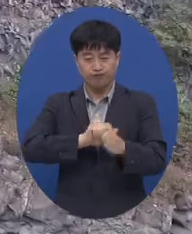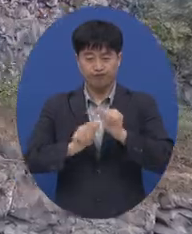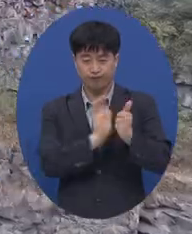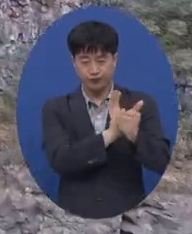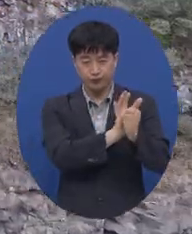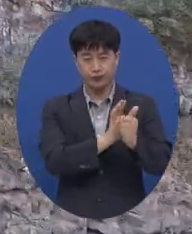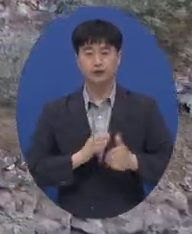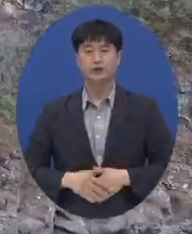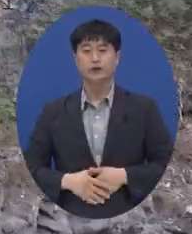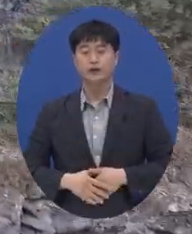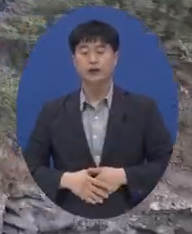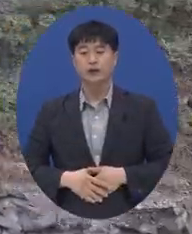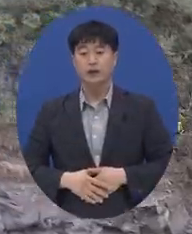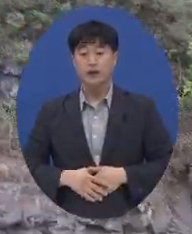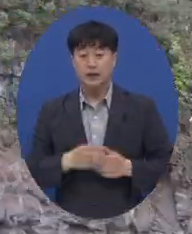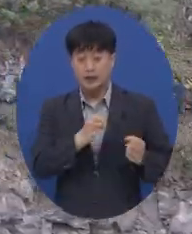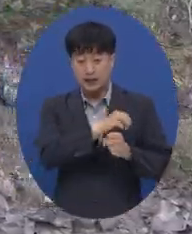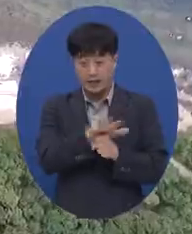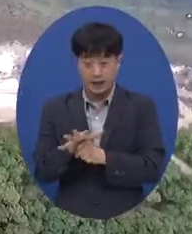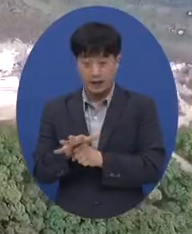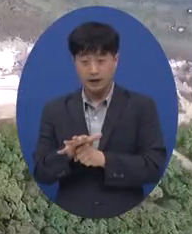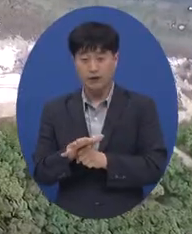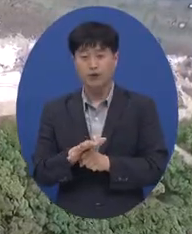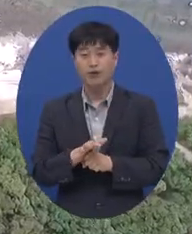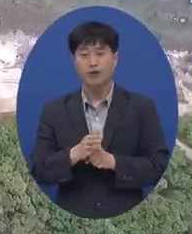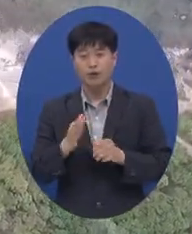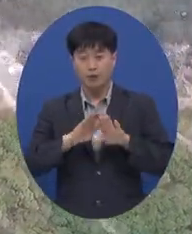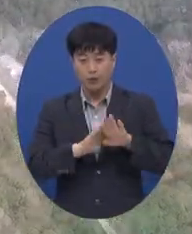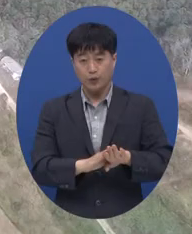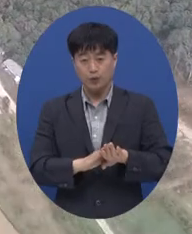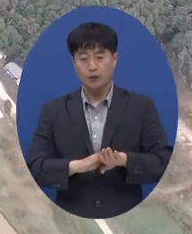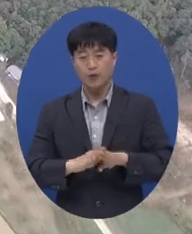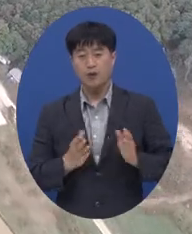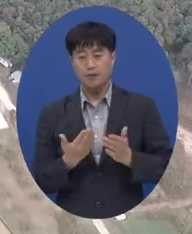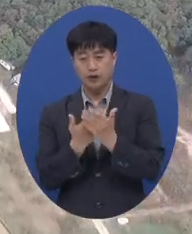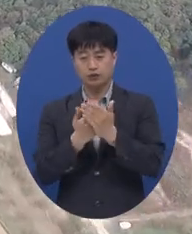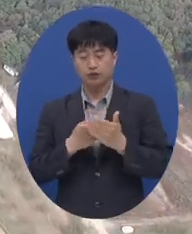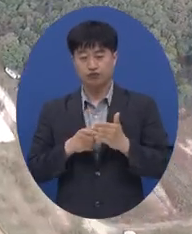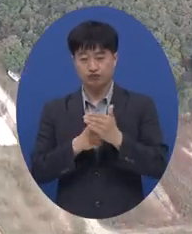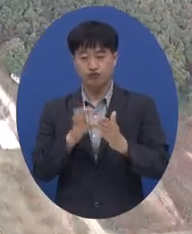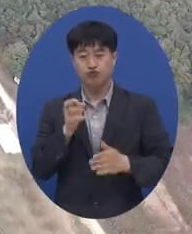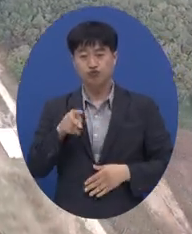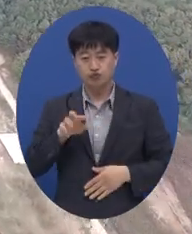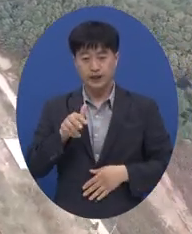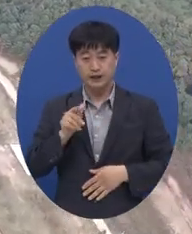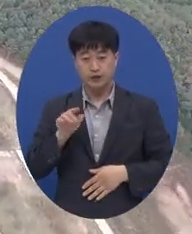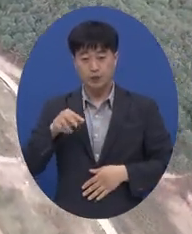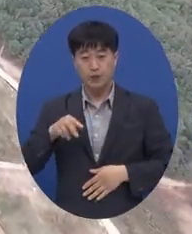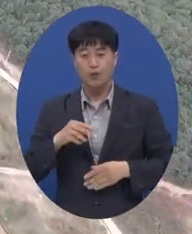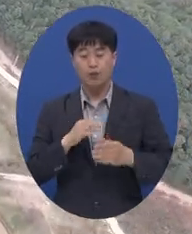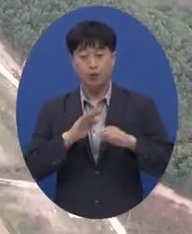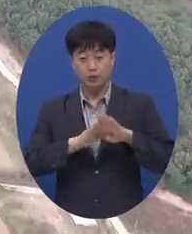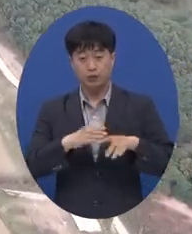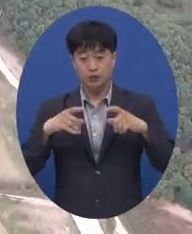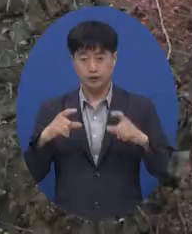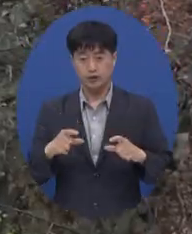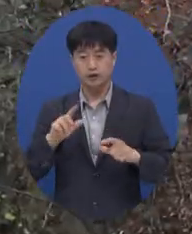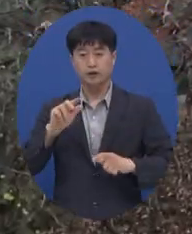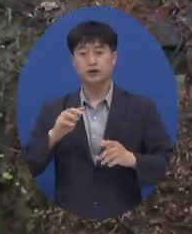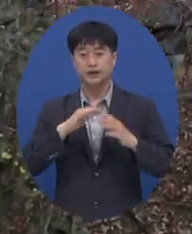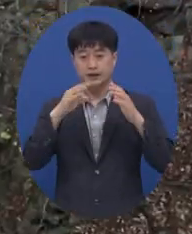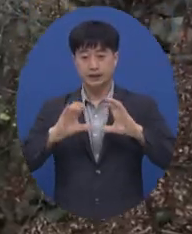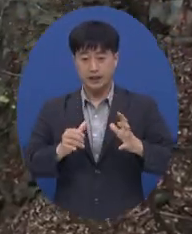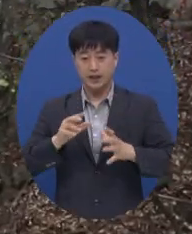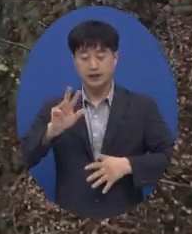하겠습니다. 생물 다양성을 보존하고 지속 가능한 발전을 추구하는 유네스코 생물권 보전지역은 전 세계 701곳